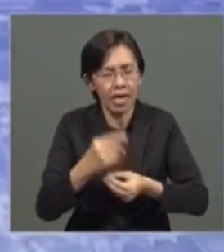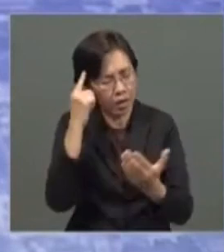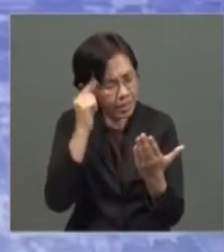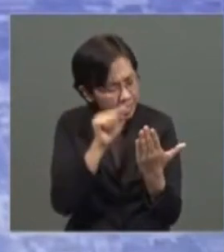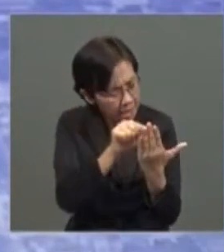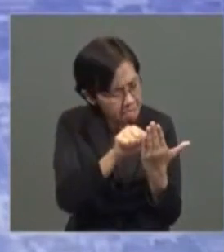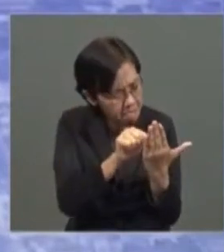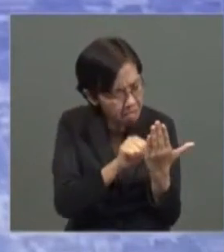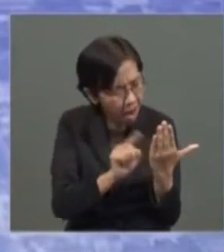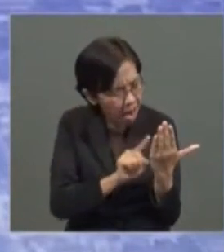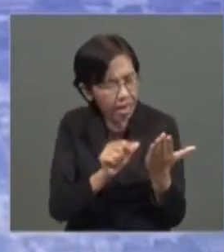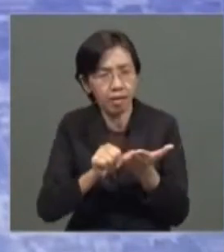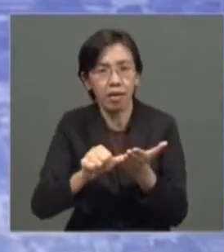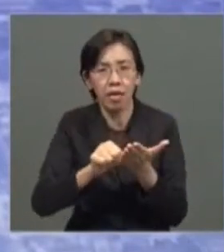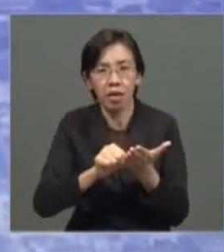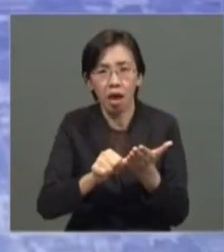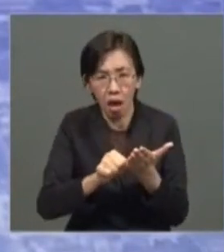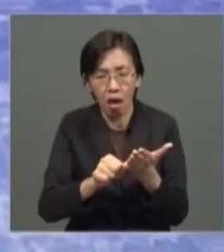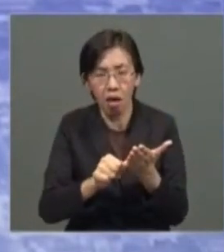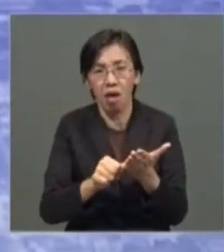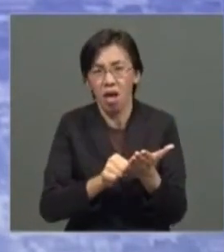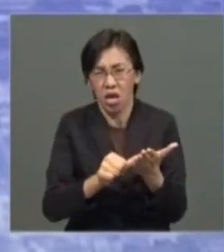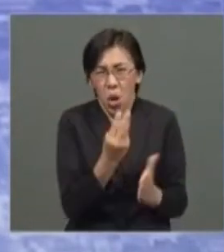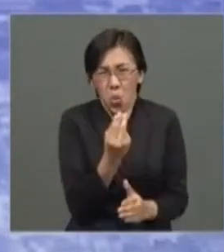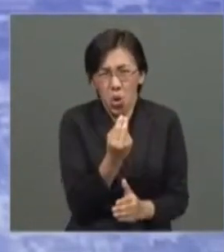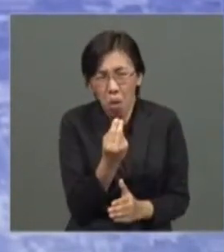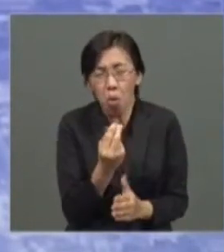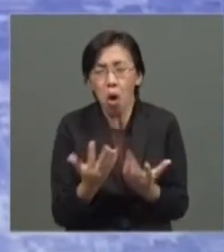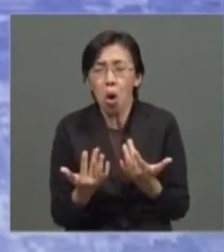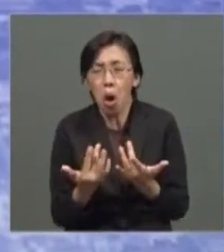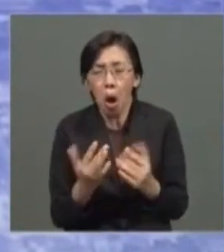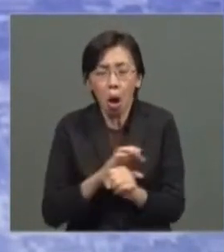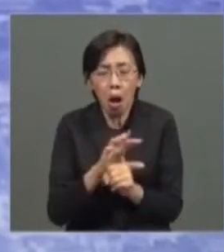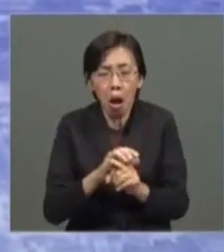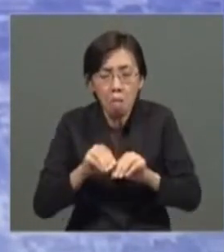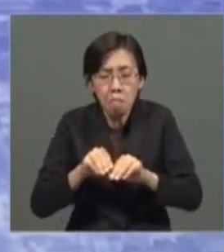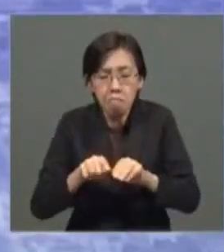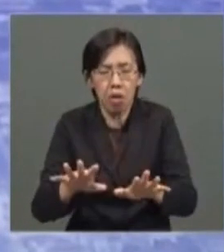จะทบทวนร่วมกันแล้วก็ปรับแก้ก่อนที่จะเกิดการระบาดอ่ะพลาสเตอร์ใหญ่ๆในพื้นที่ของท่านค่ะ